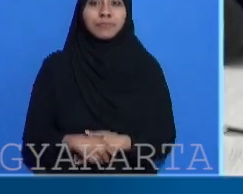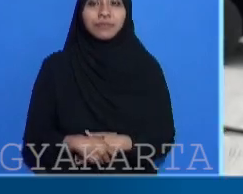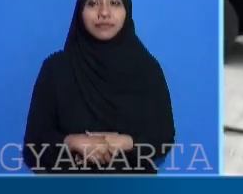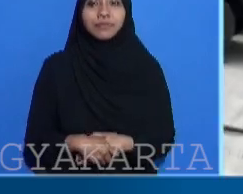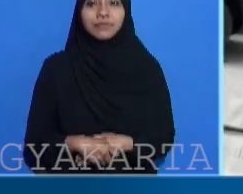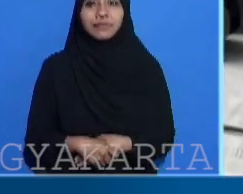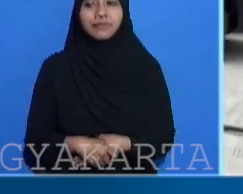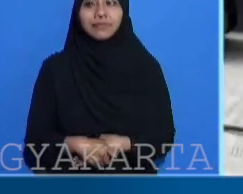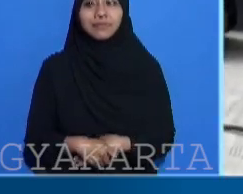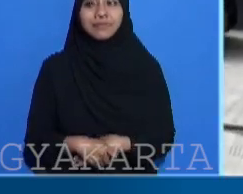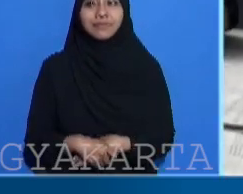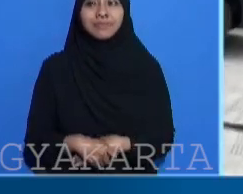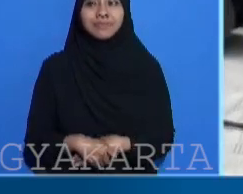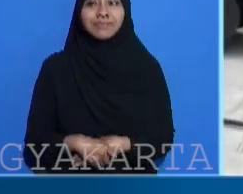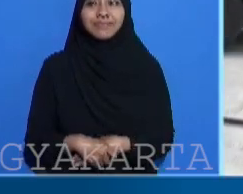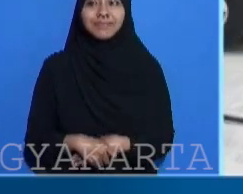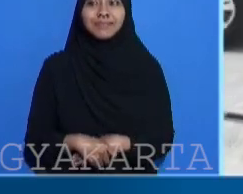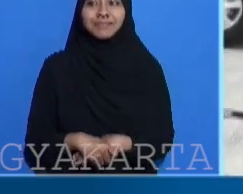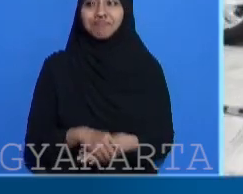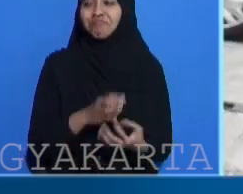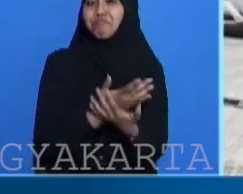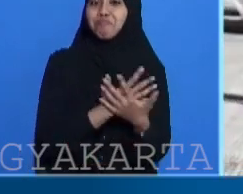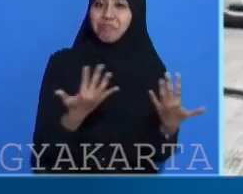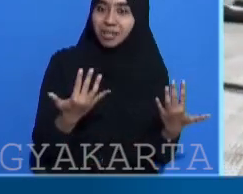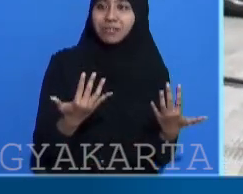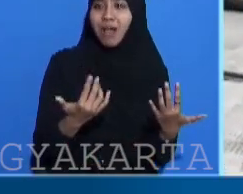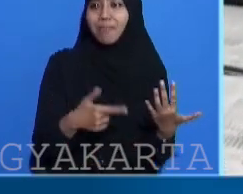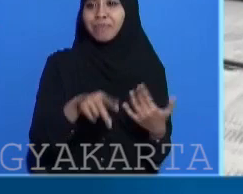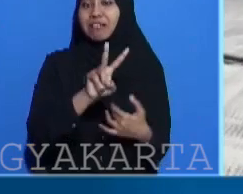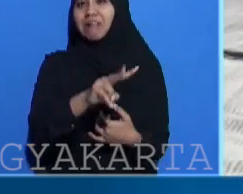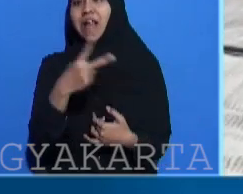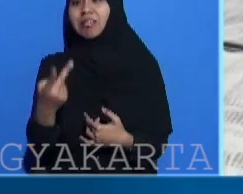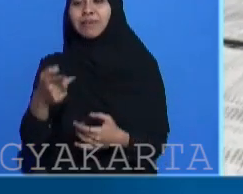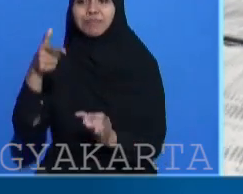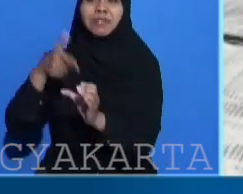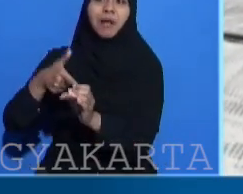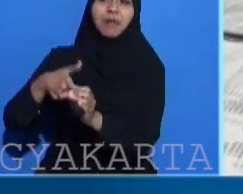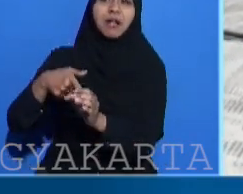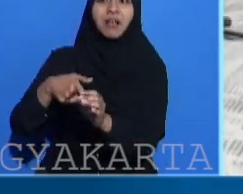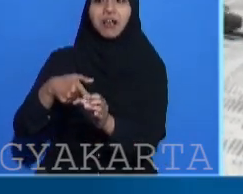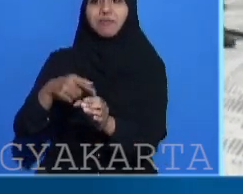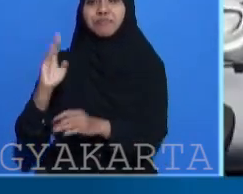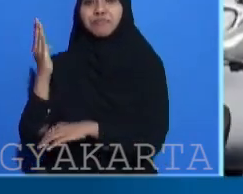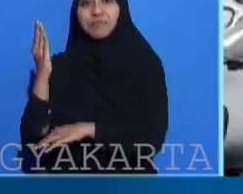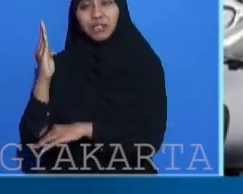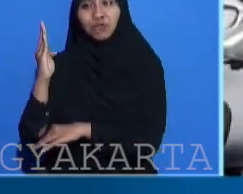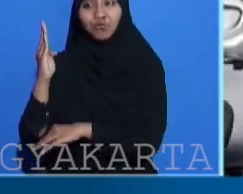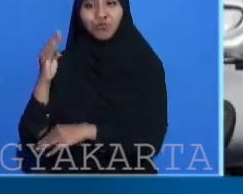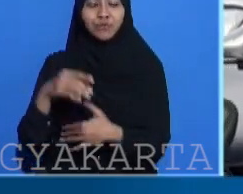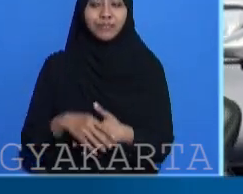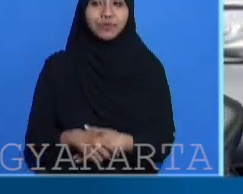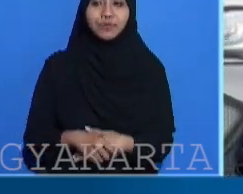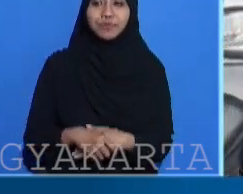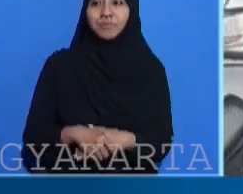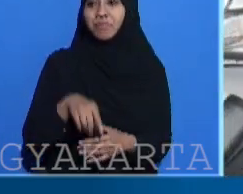perlahan tapi pasti masyarakat mulai beralih ke bahan bakar minyak jenis Pertamax pertashop di Jalan Pondok Raya Kelurahan Condong